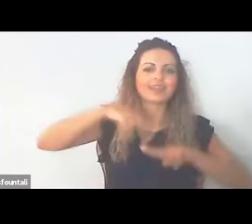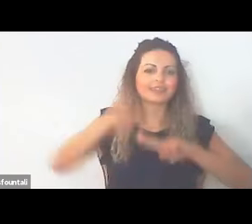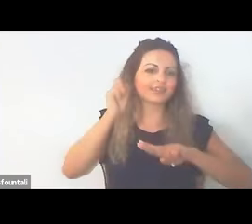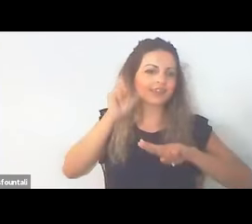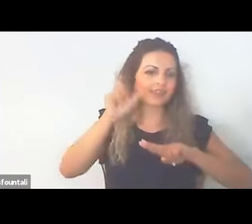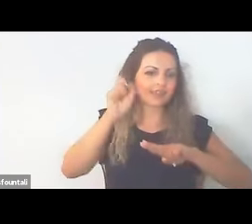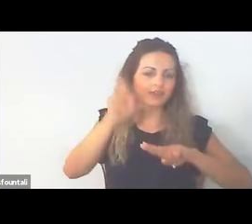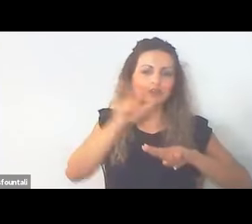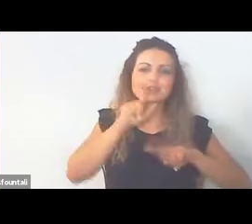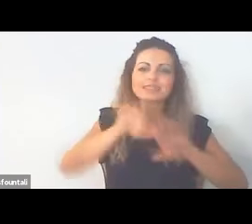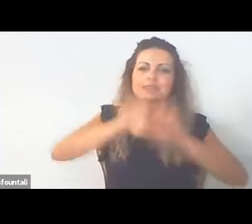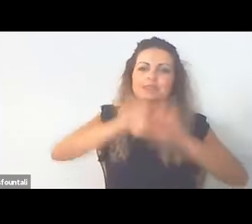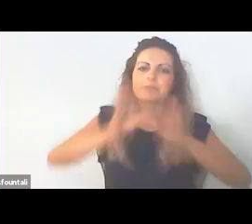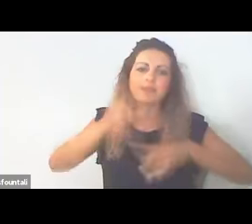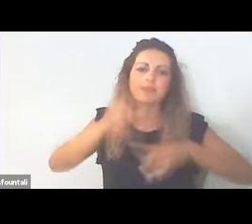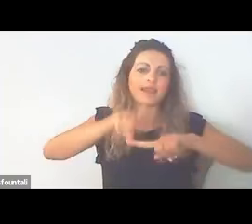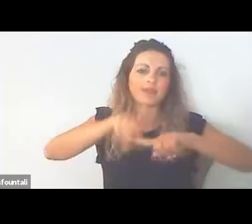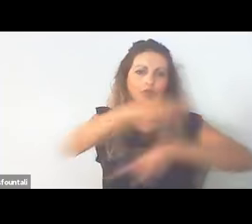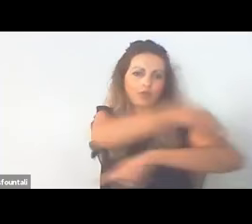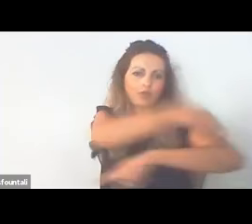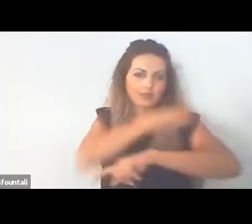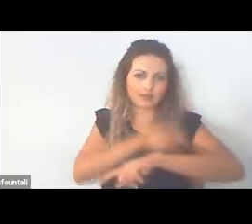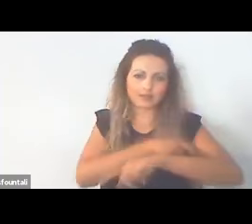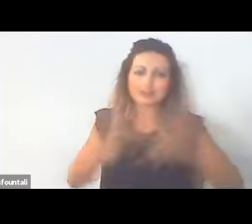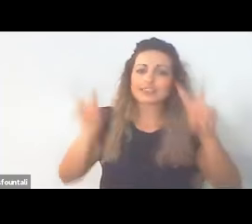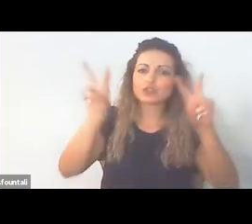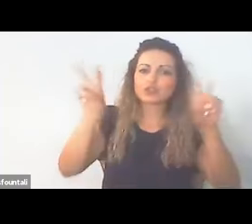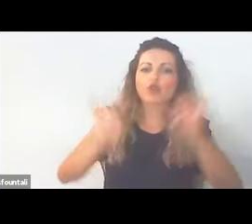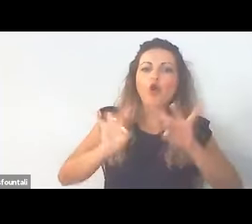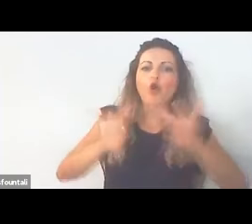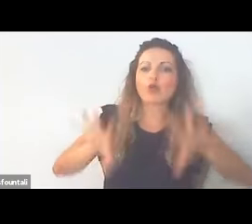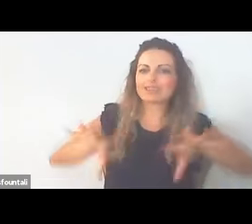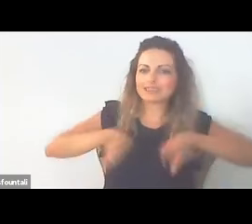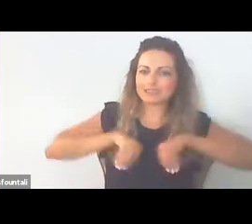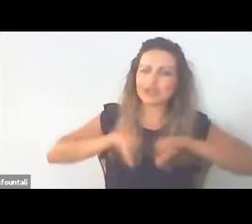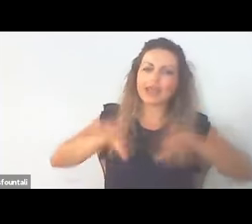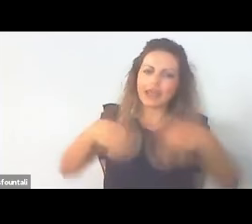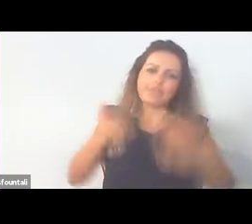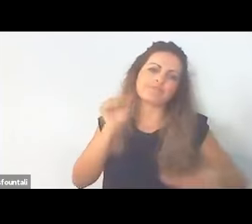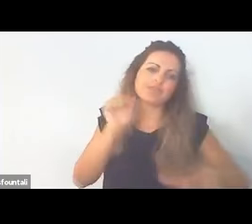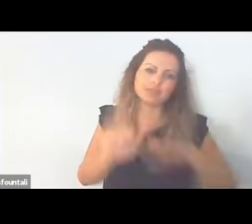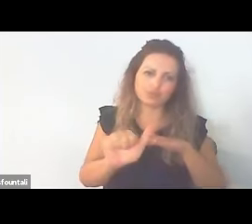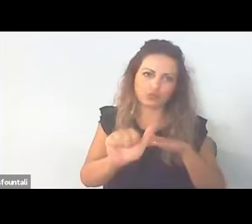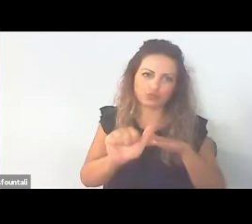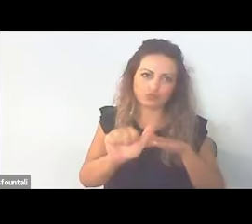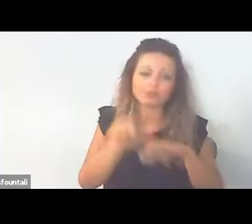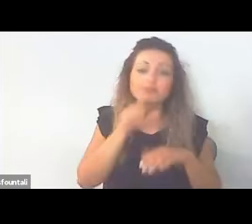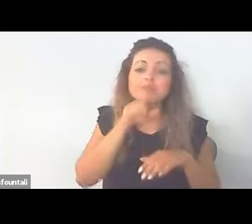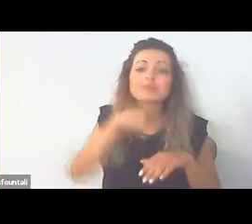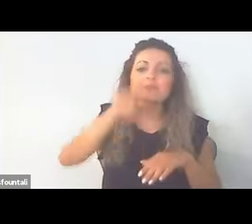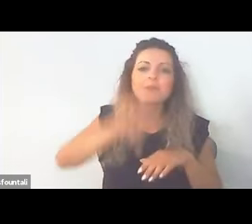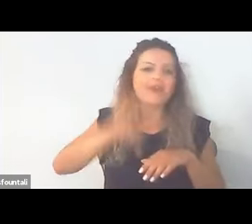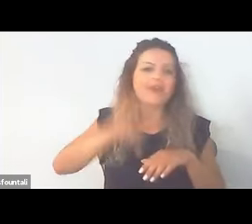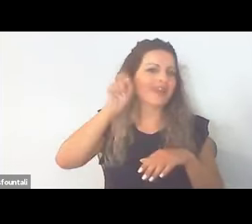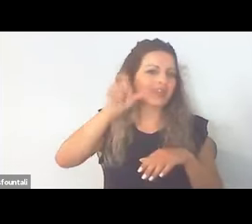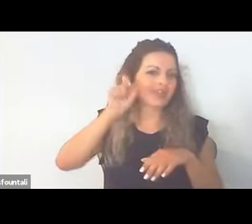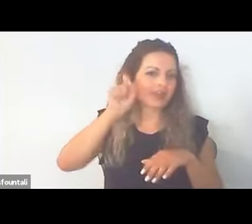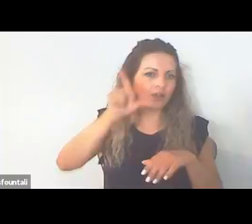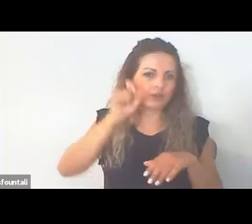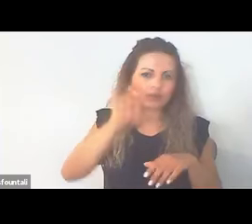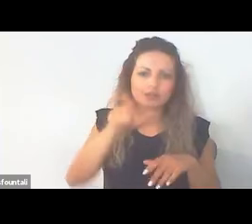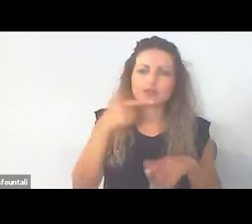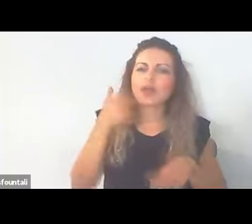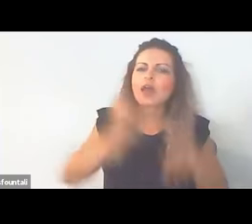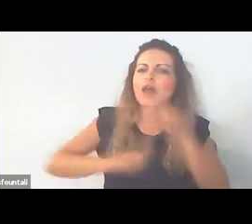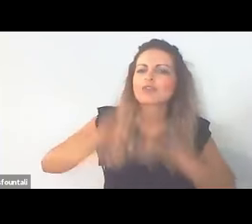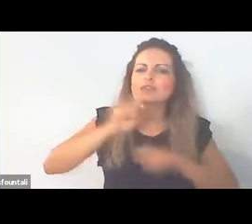τίτλο «Χωρίς συνένεση είναι βιασμός». Η σημερινή εκδήλωση πραγματοποιείται στο πλαίσιο του επιμορφωτικού προγράμματος